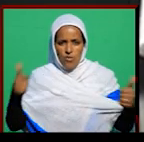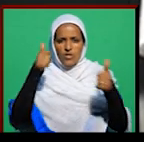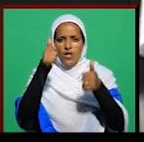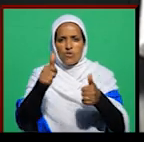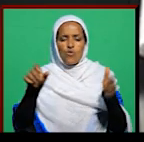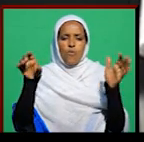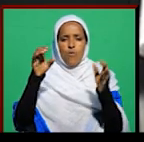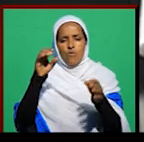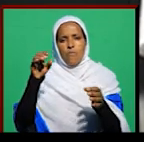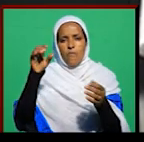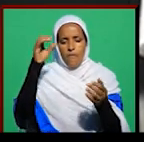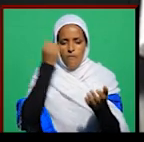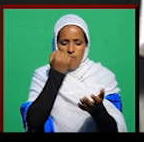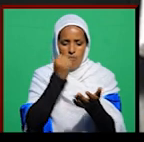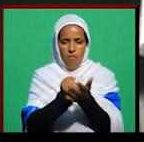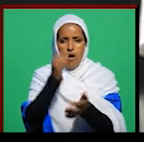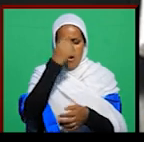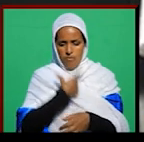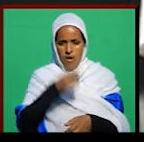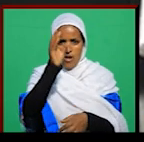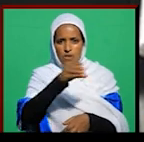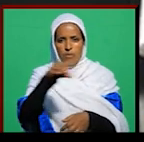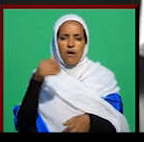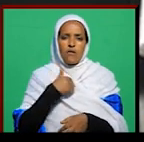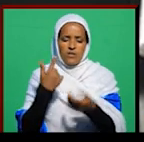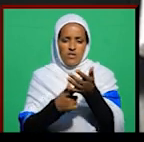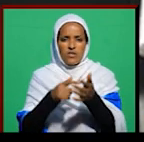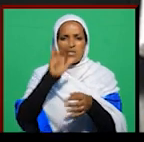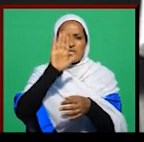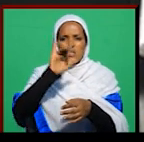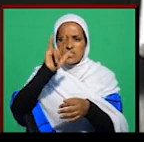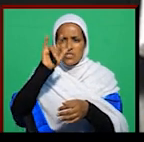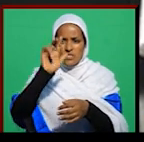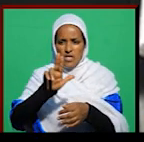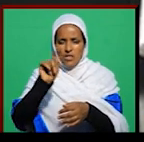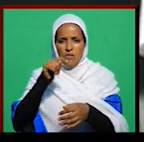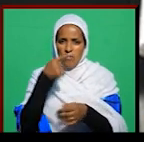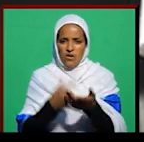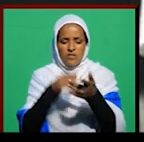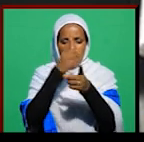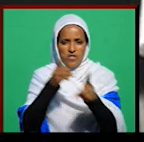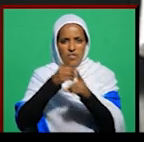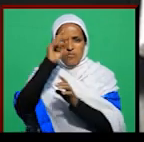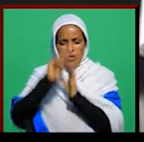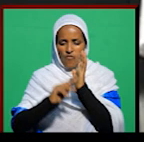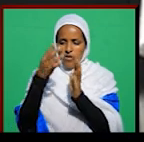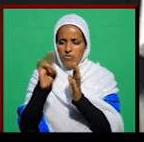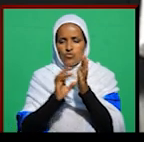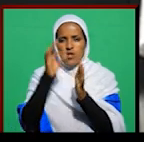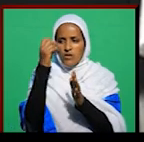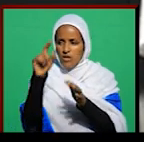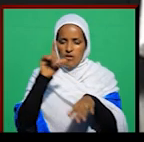ማህተም ነበራቸው። ያም ምልክት ግዝረት ይባላል። ጌታ በኦሪት ዘፍጥረት ምዕራፍ 17